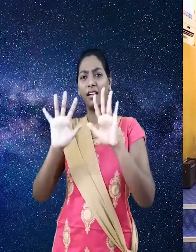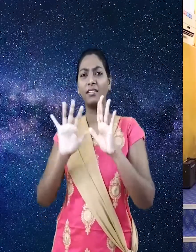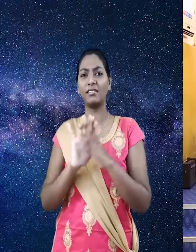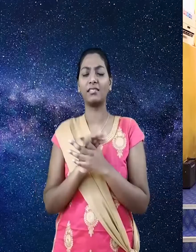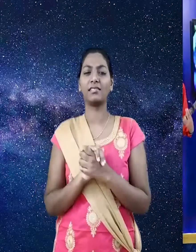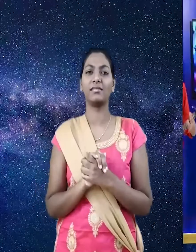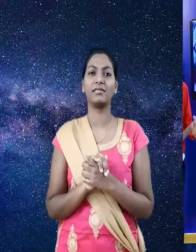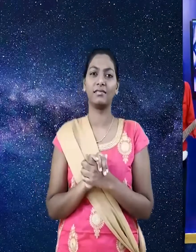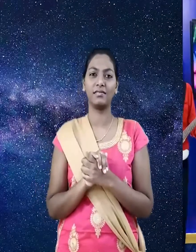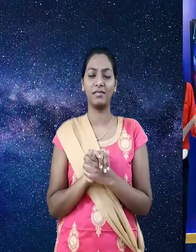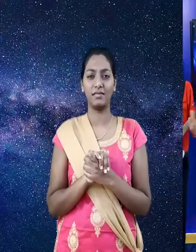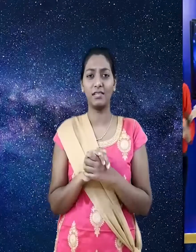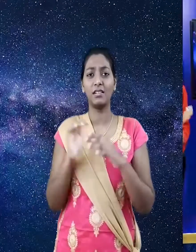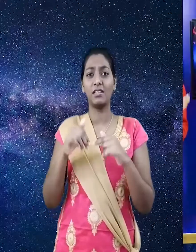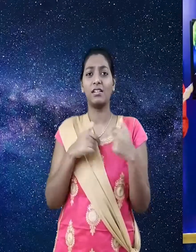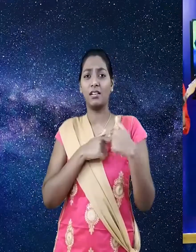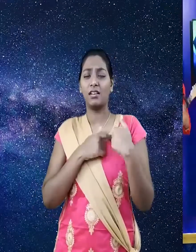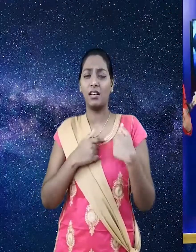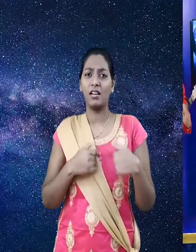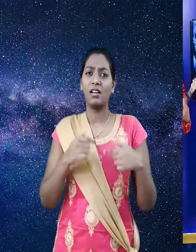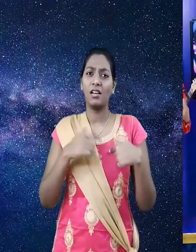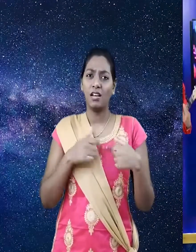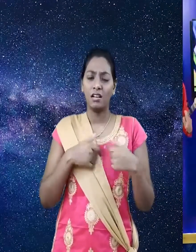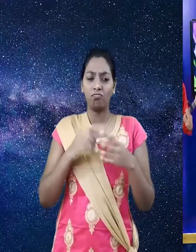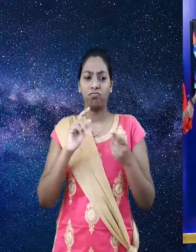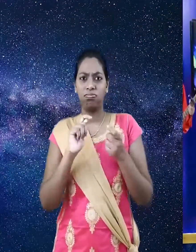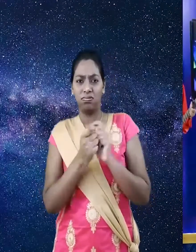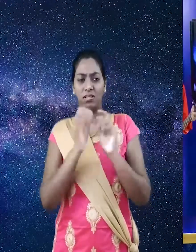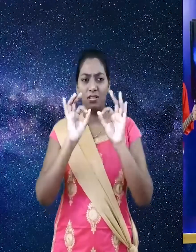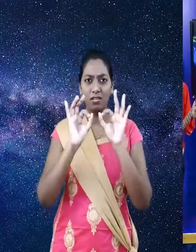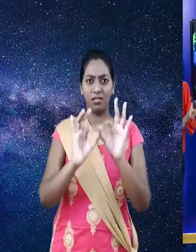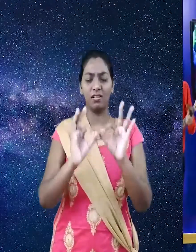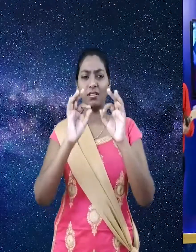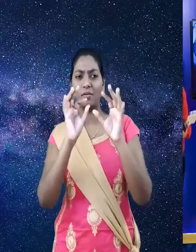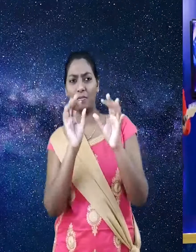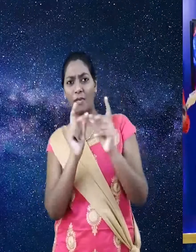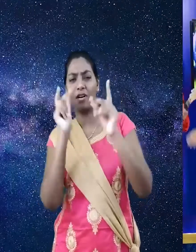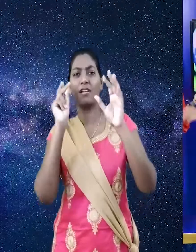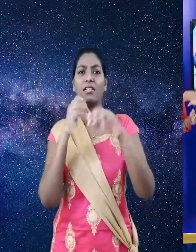तू या है हृदय को सही कर हृदय को सही करता मैं